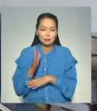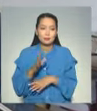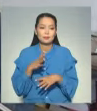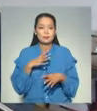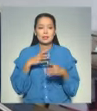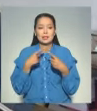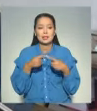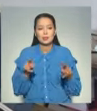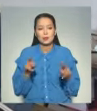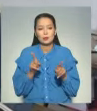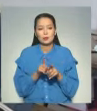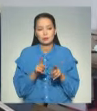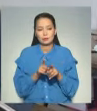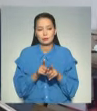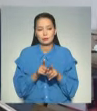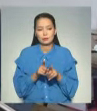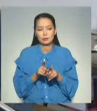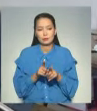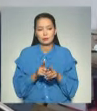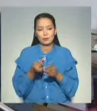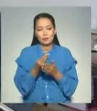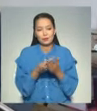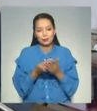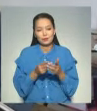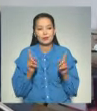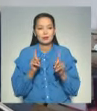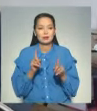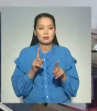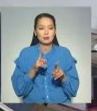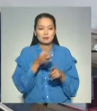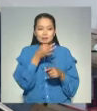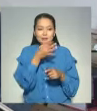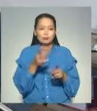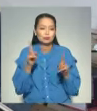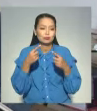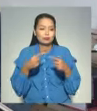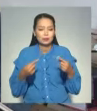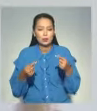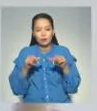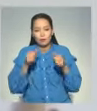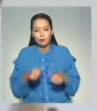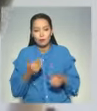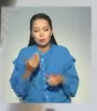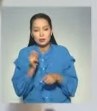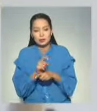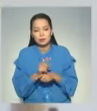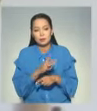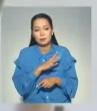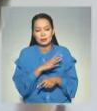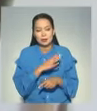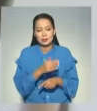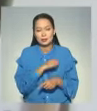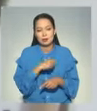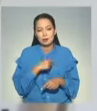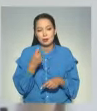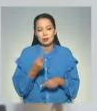басқа арша болмаса, өрік ағашы, жеміс ағаштарынан да жақсы келеді, мысалы қатты тығыз болады да. Жаңағы миллион теңгелік